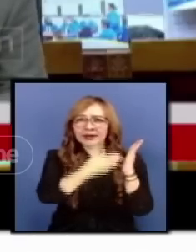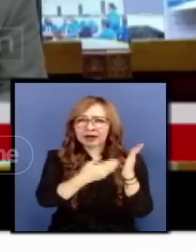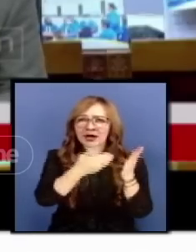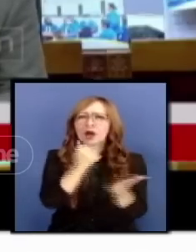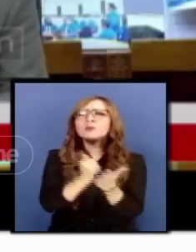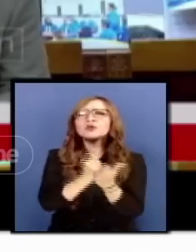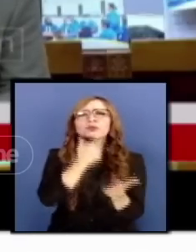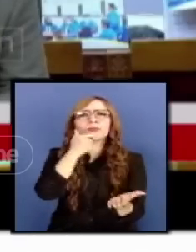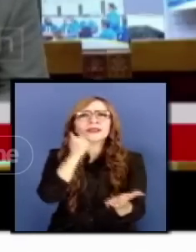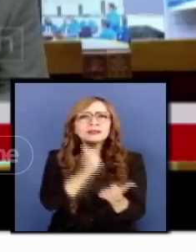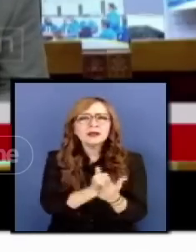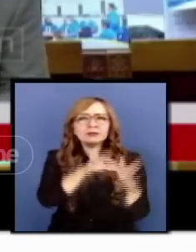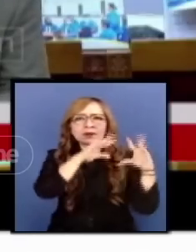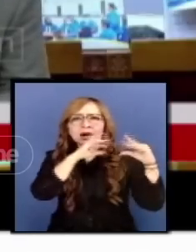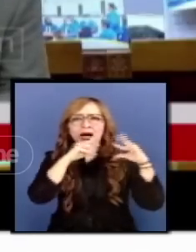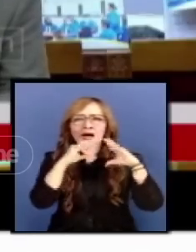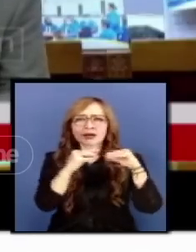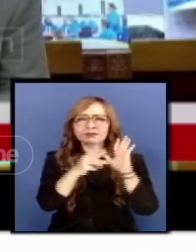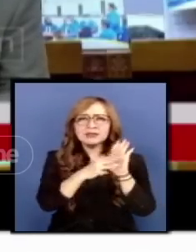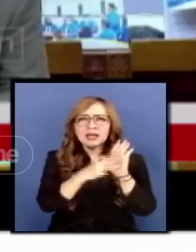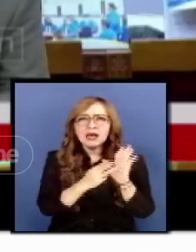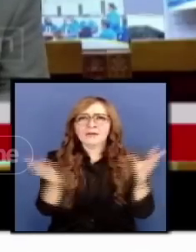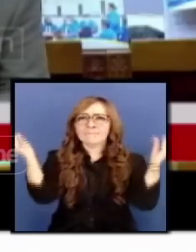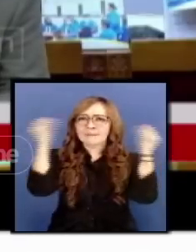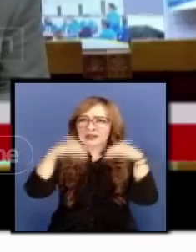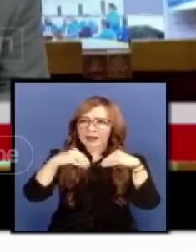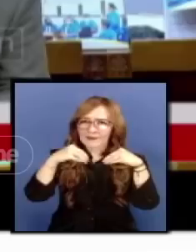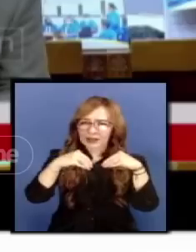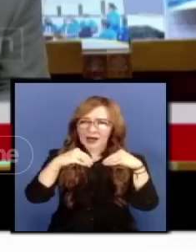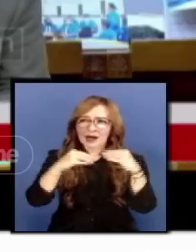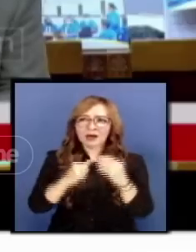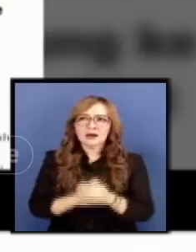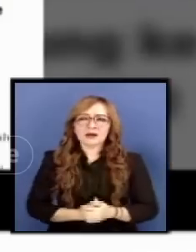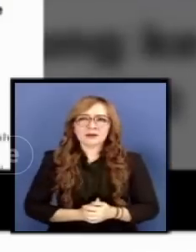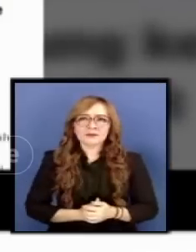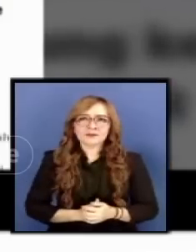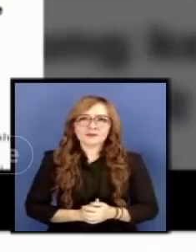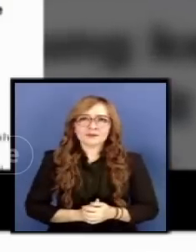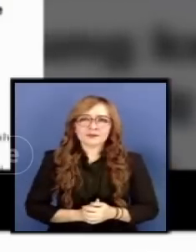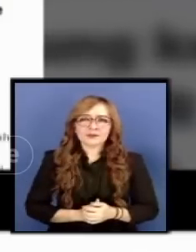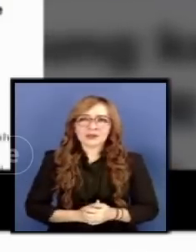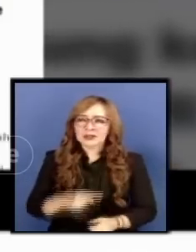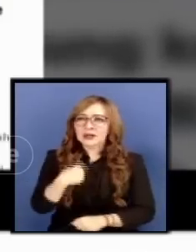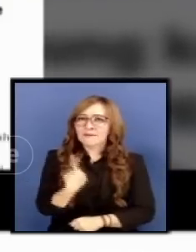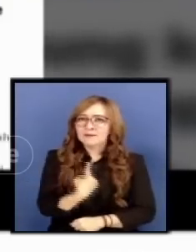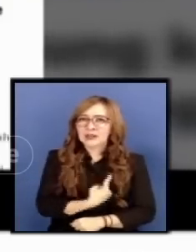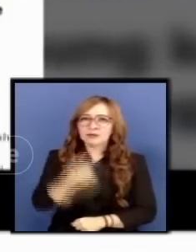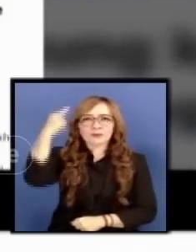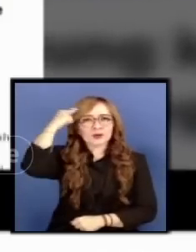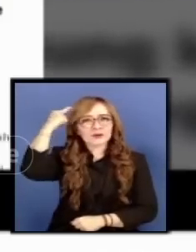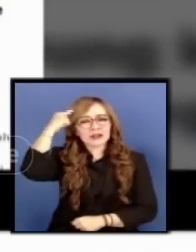membahas beberapa persoalan yang terjadi di Pertamina. Nah, tentu apa namanya kami menilai